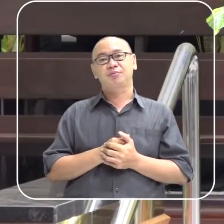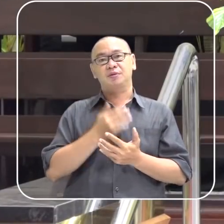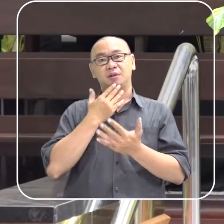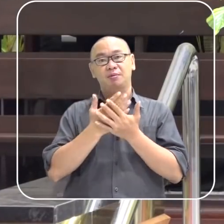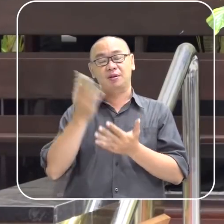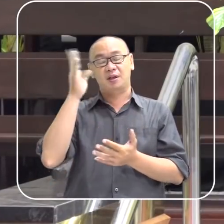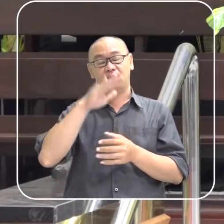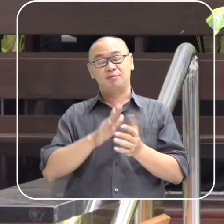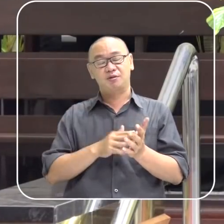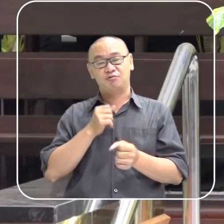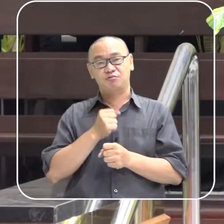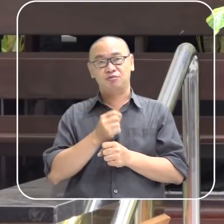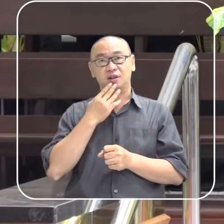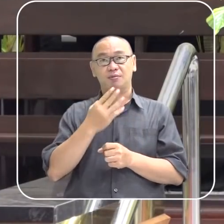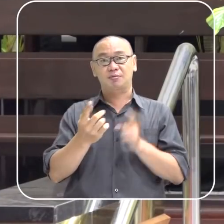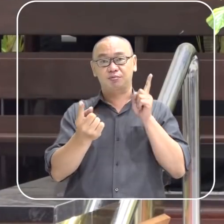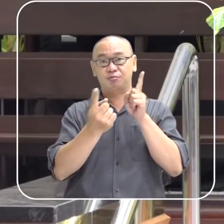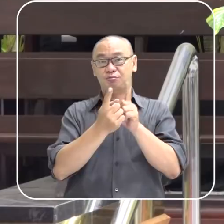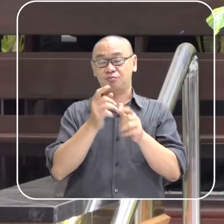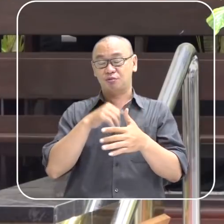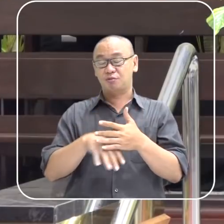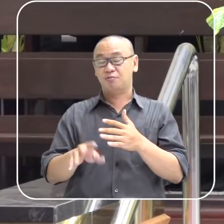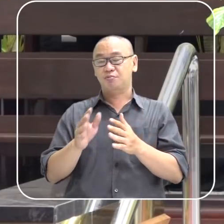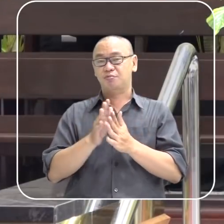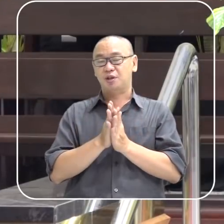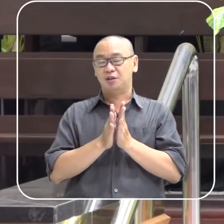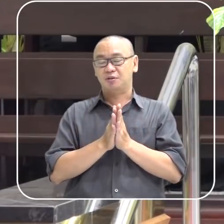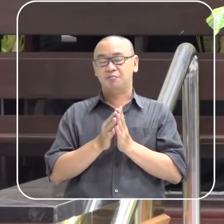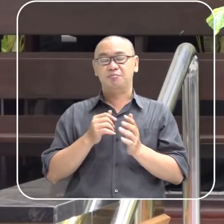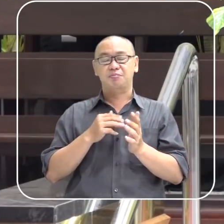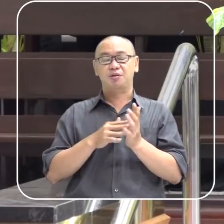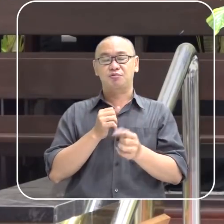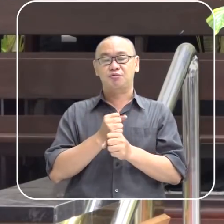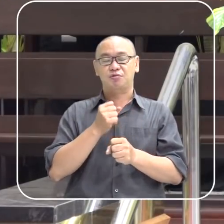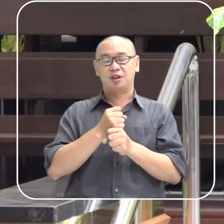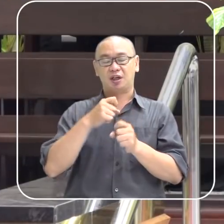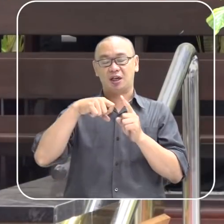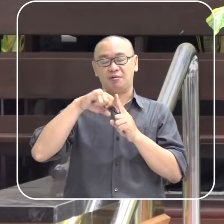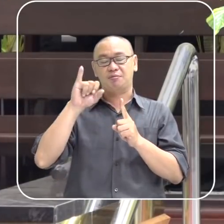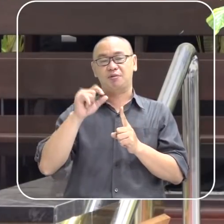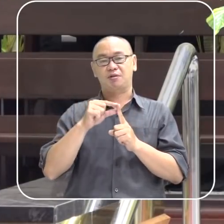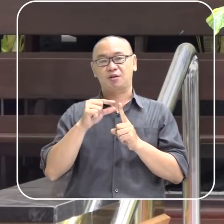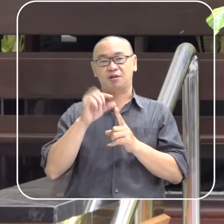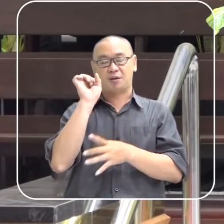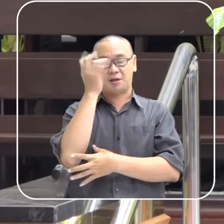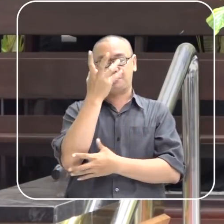Selamat hari Minggu, selamat berjumpa kembali dalam Kebaktian Minggu GKI Peterongan Semarang.